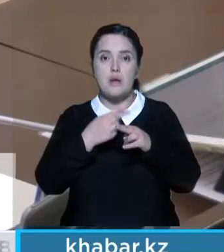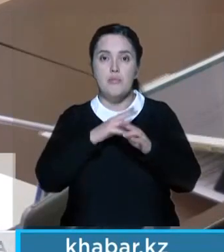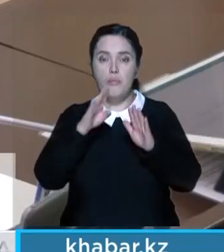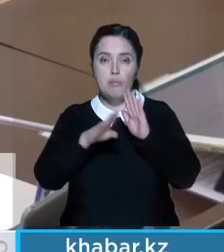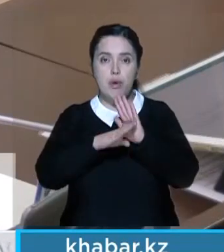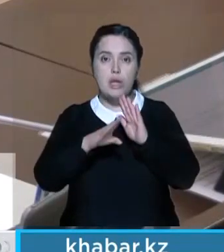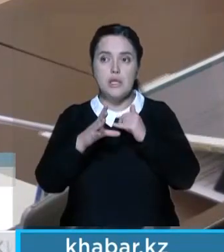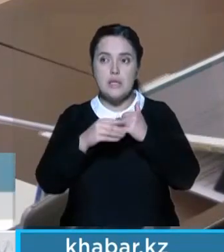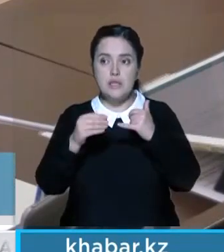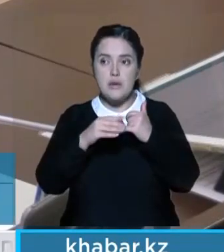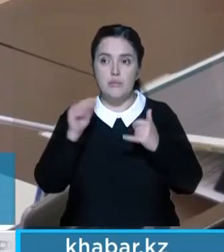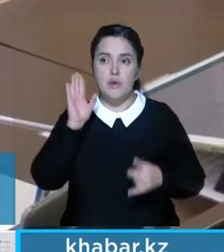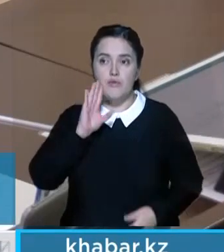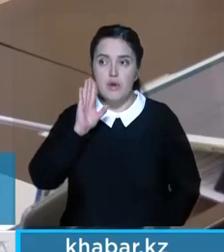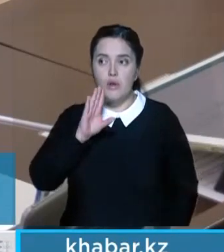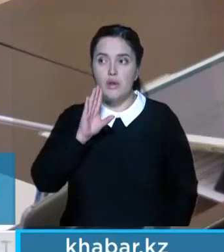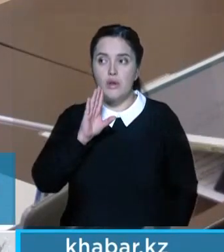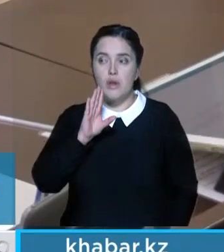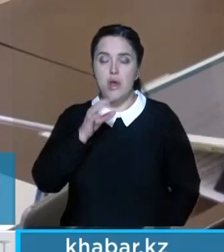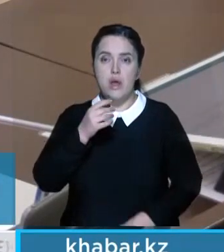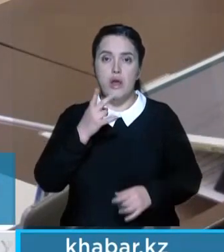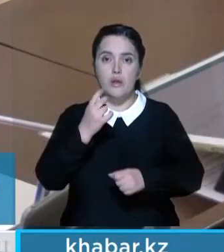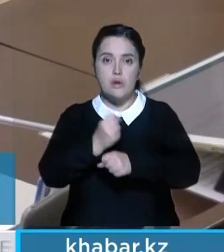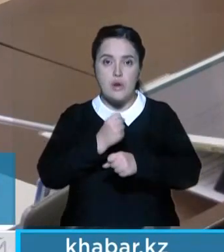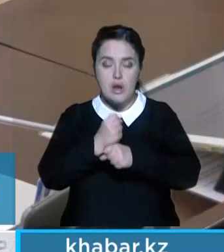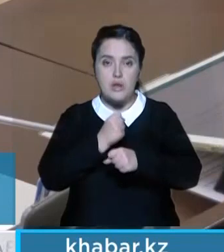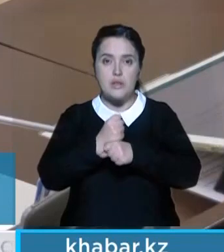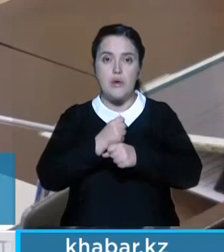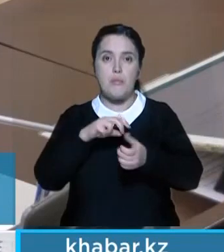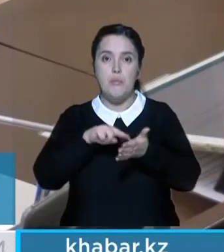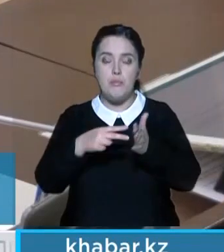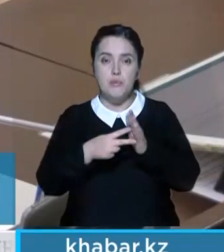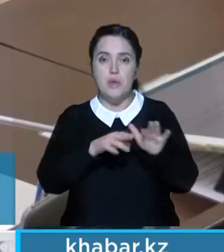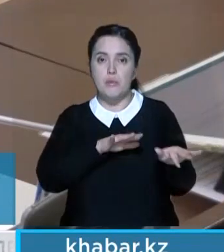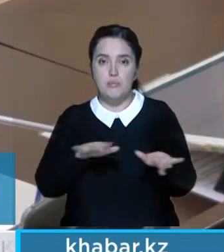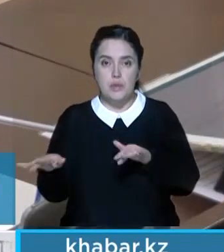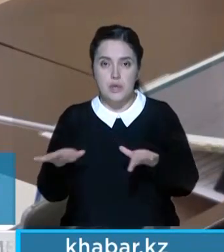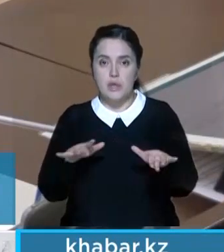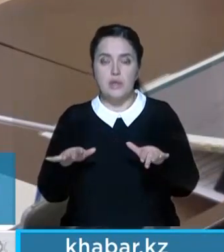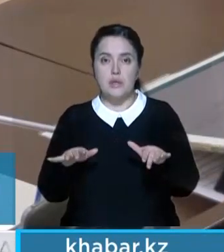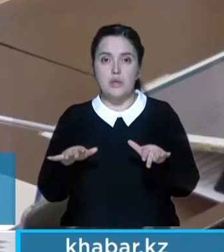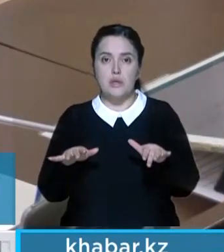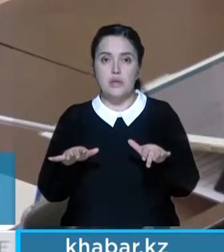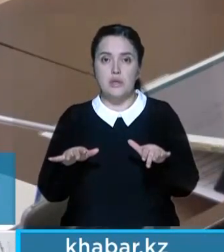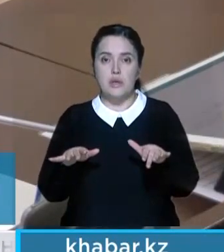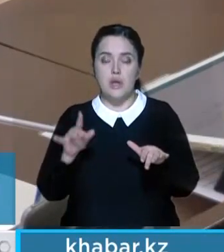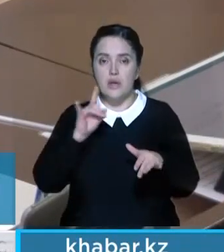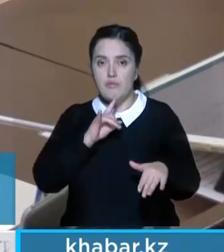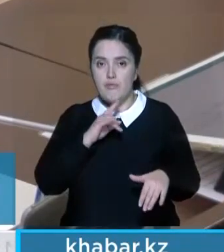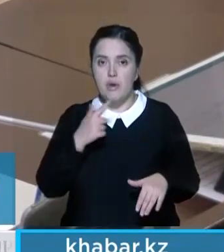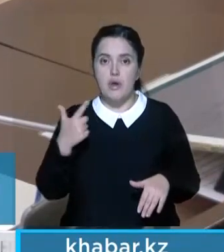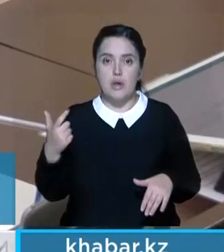вод коде важно в кратчайшие сроки разработать и утвердить план мероприятий по поэтапной ликвидации нефтяных и газовых